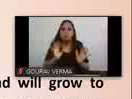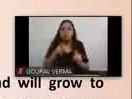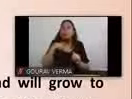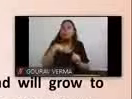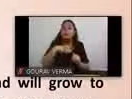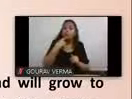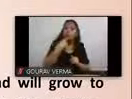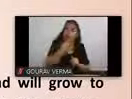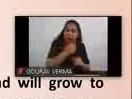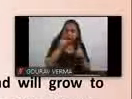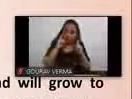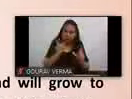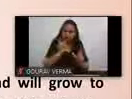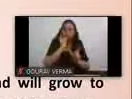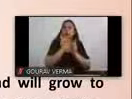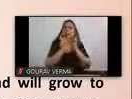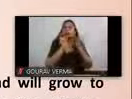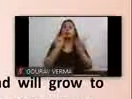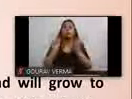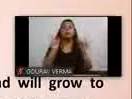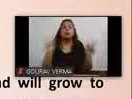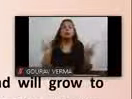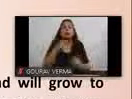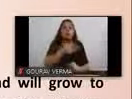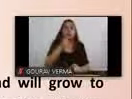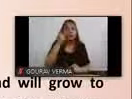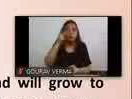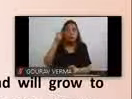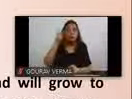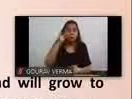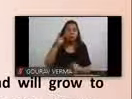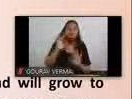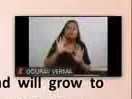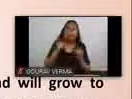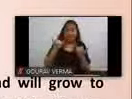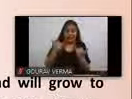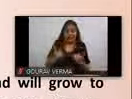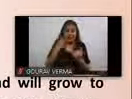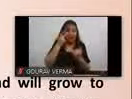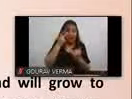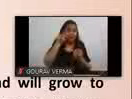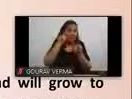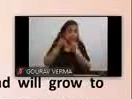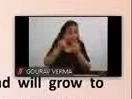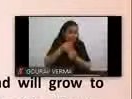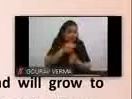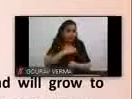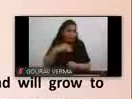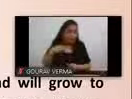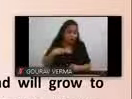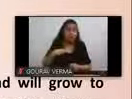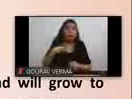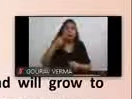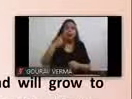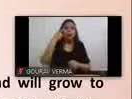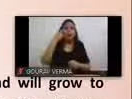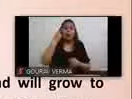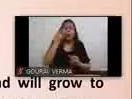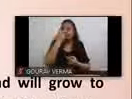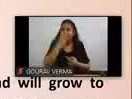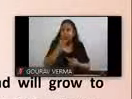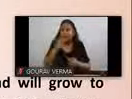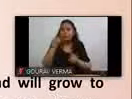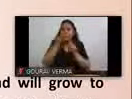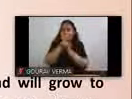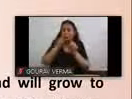जितनी साइट है, जितना वॉट एवर ही कैन सी, ही विल सी बेटर. हर बच्चा किसी शक्ति के साथ,